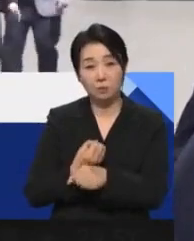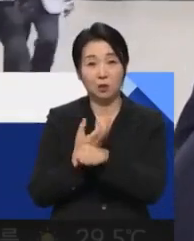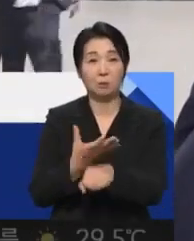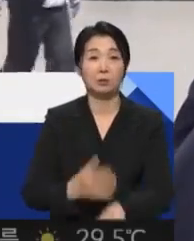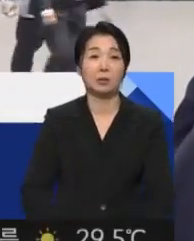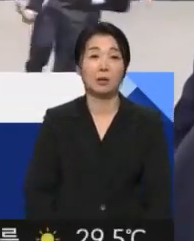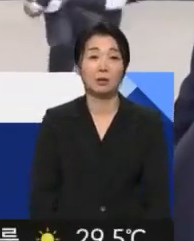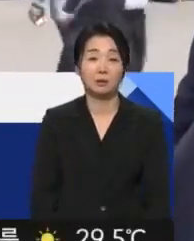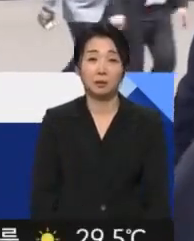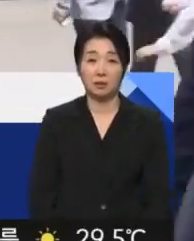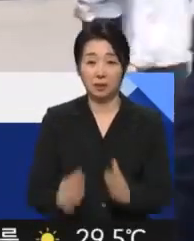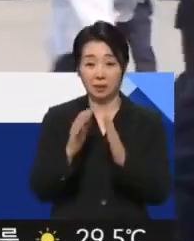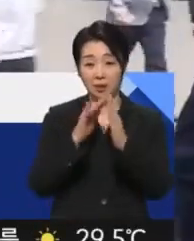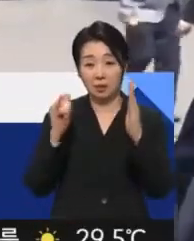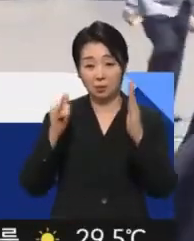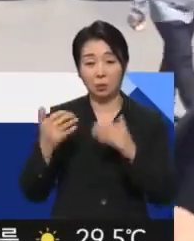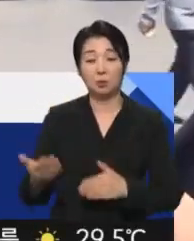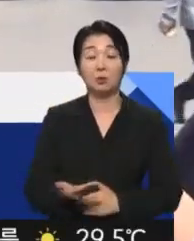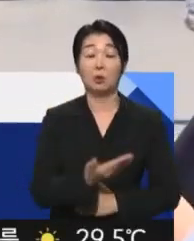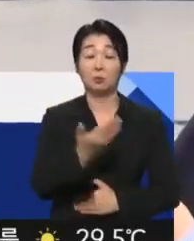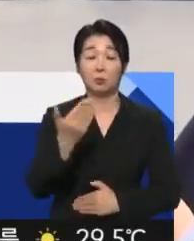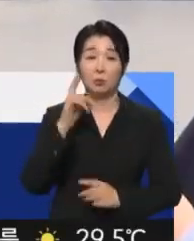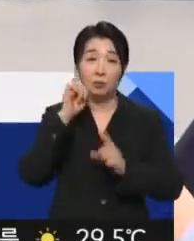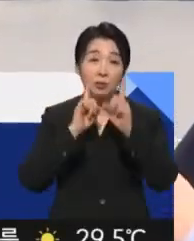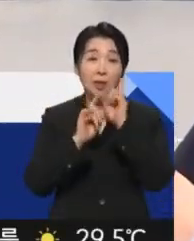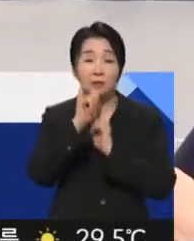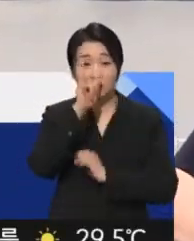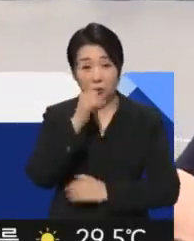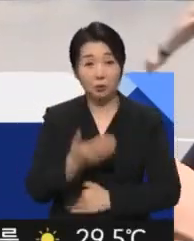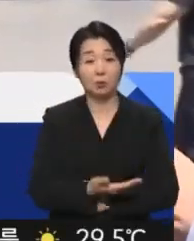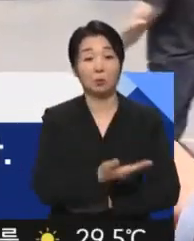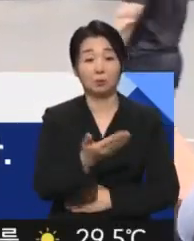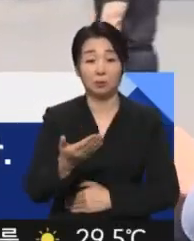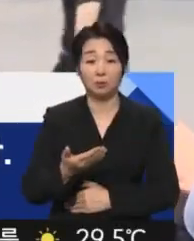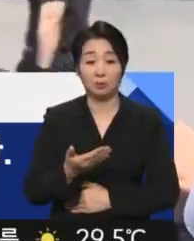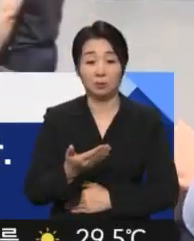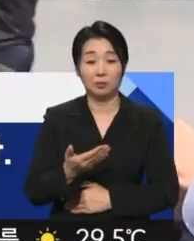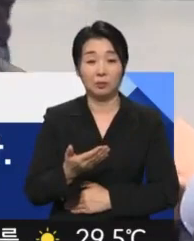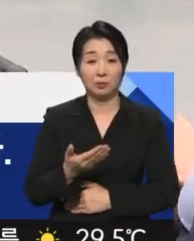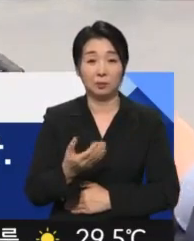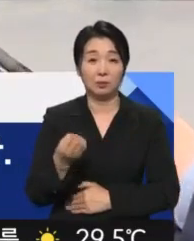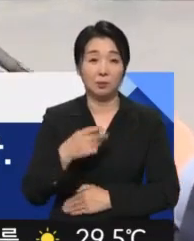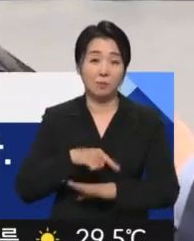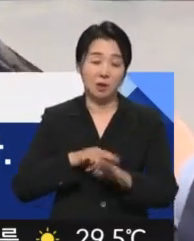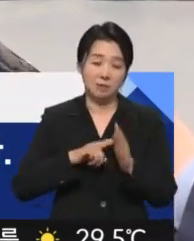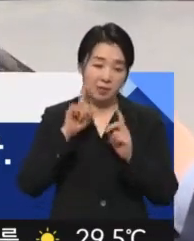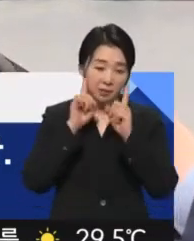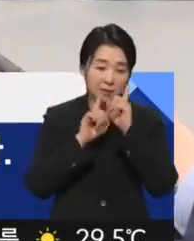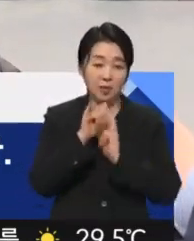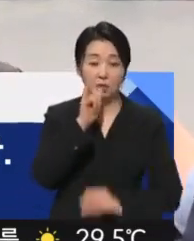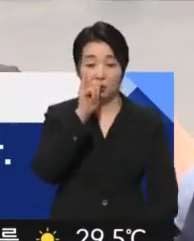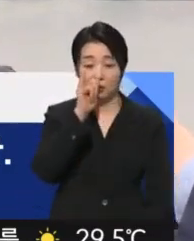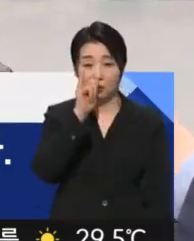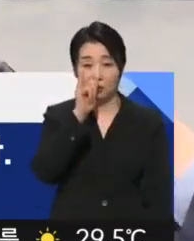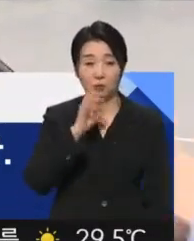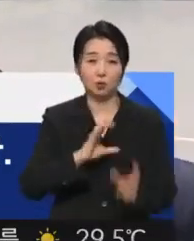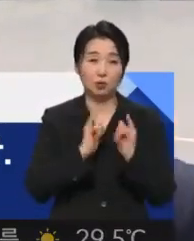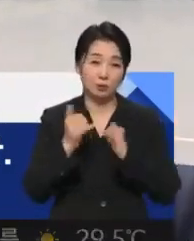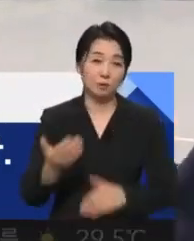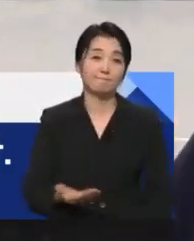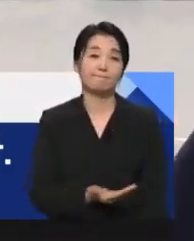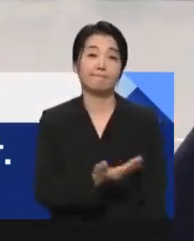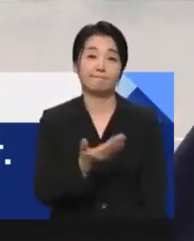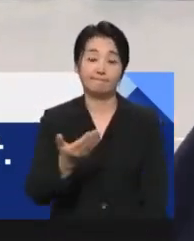그 유가족분들과 부상을 입으신 분들 그리고 마음에 상처를 입은 국민